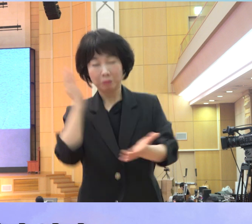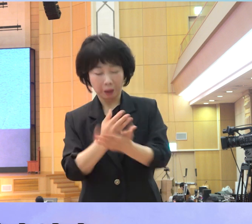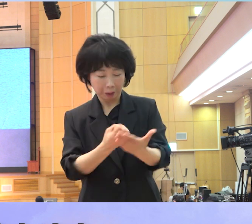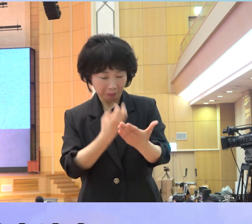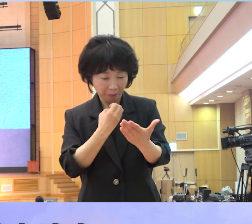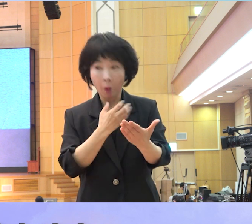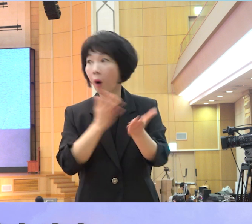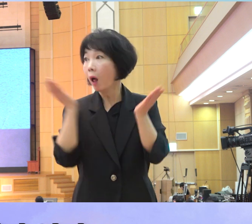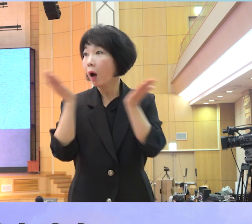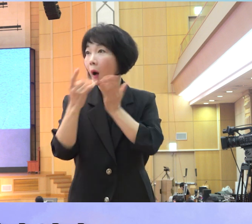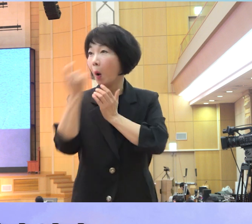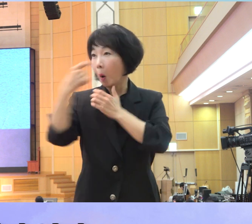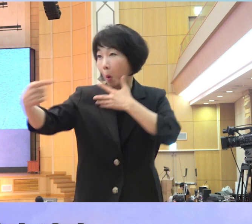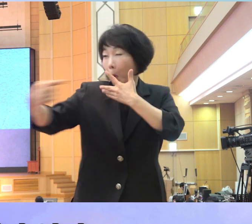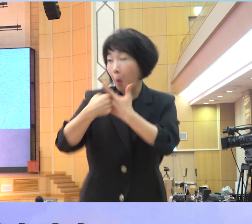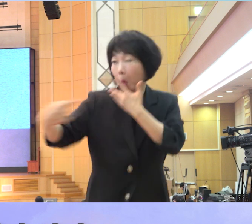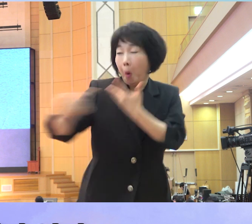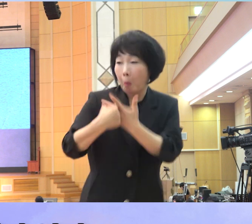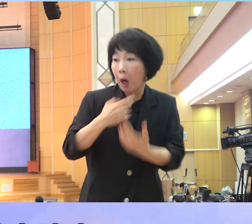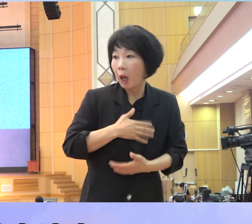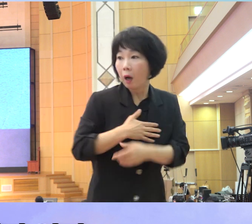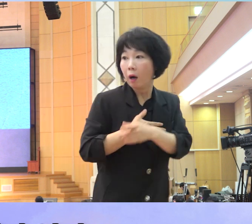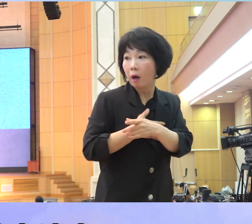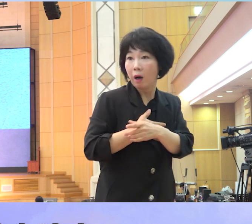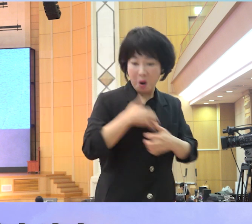아니 이사야서 58장 13절에